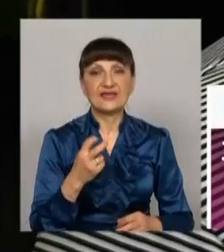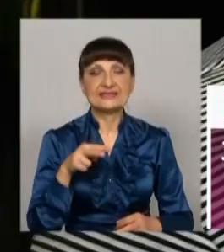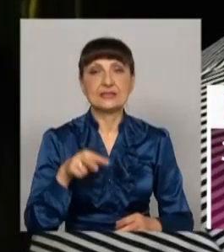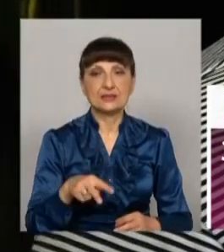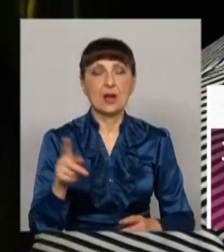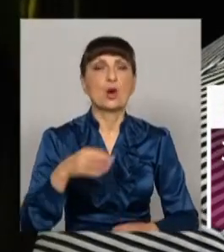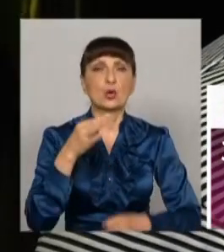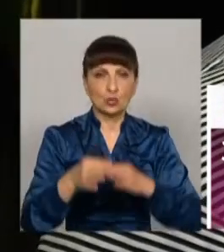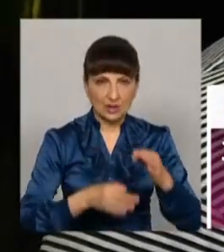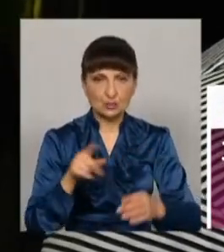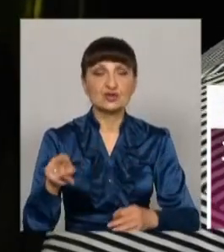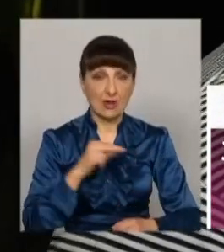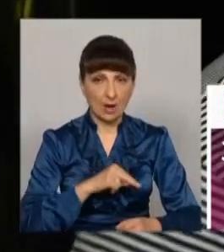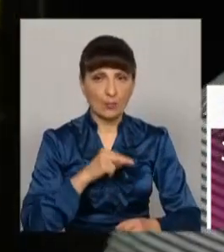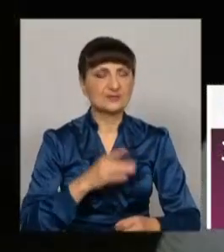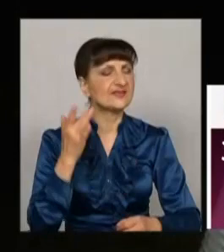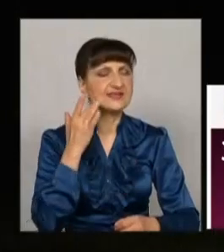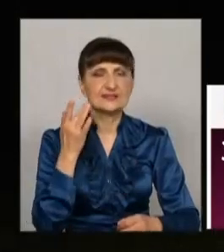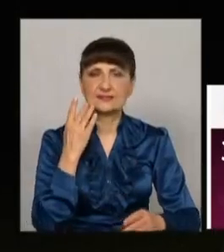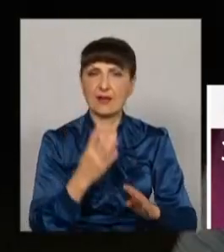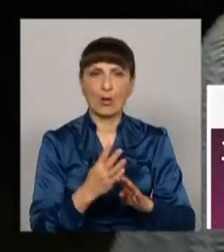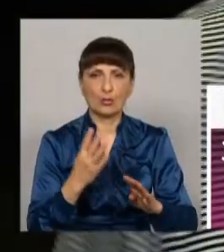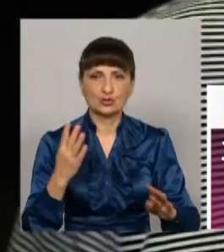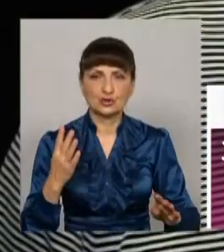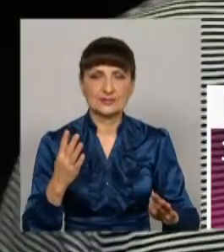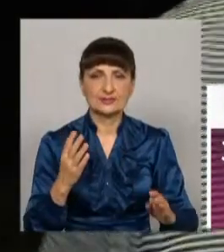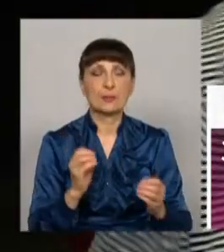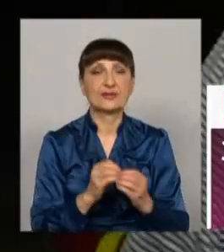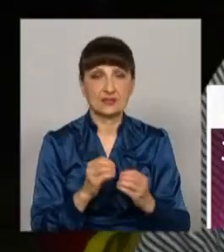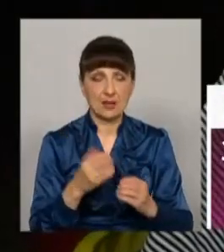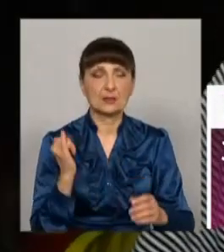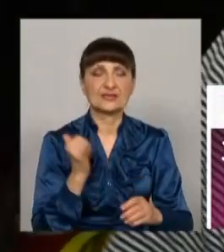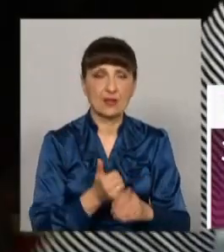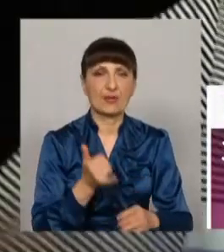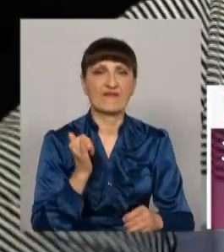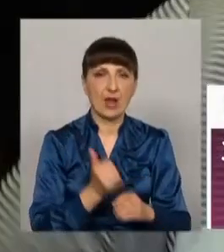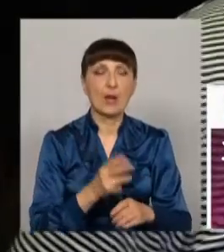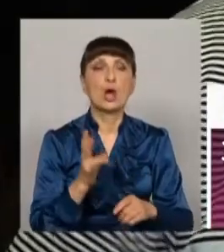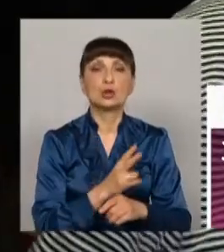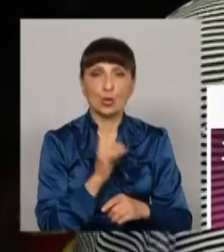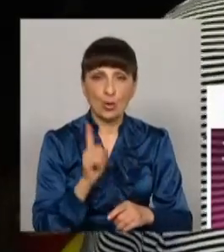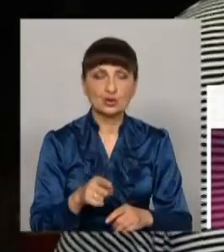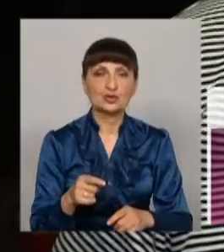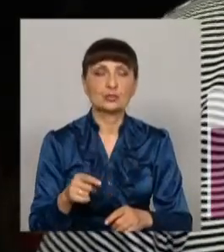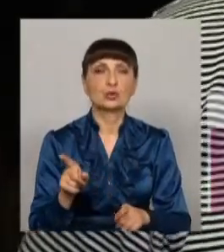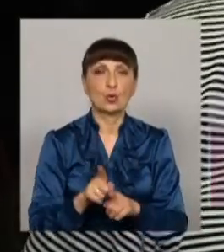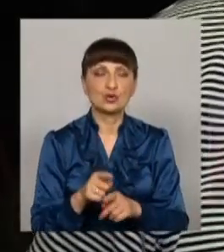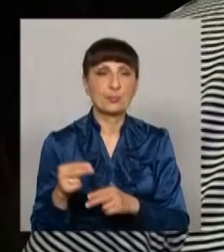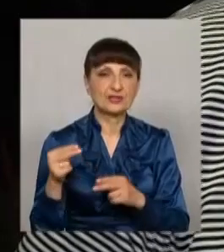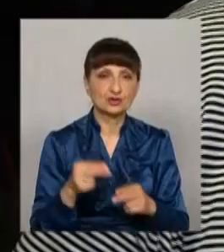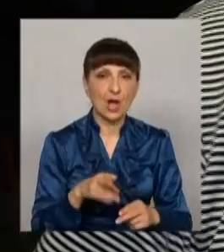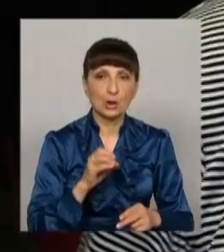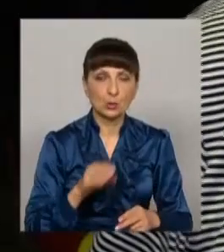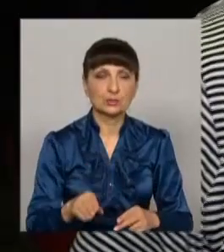Круглосуточно заправка работает и все время? Круглосуточно работает, да. Постоянно заправляем. Ночью перегоны